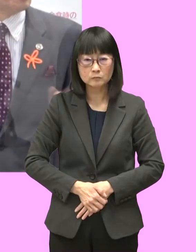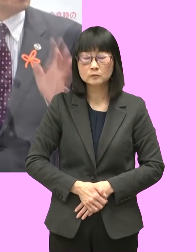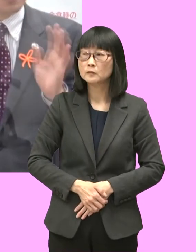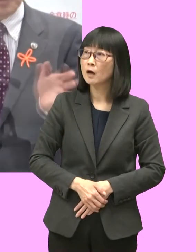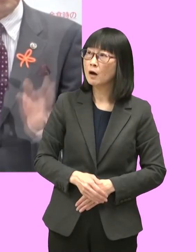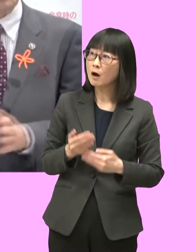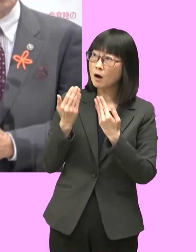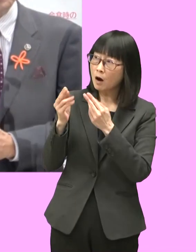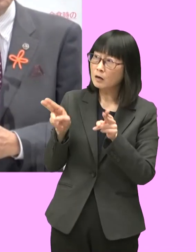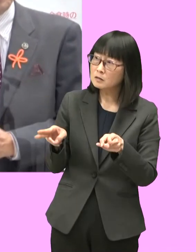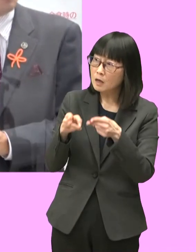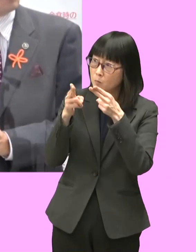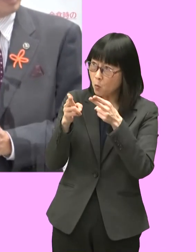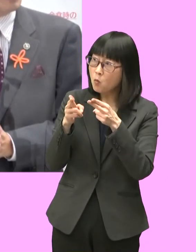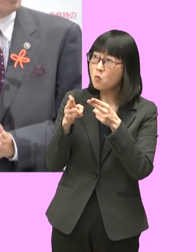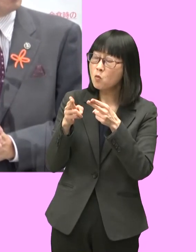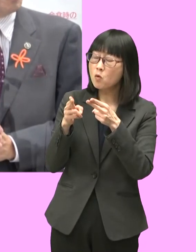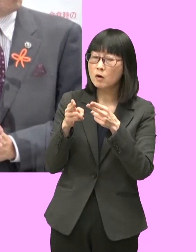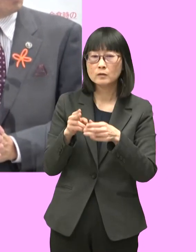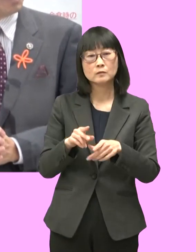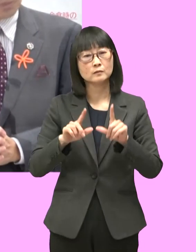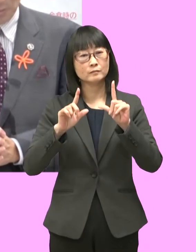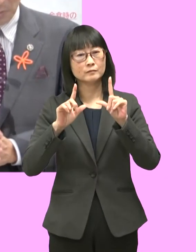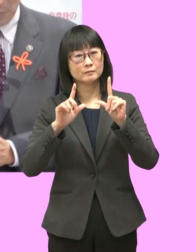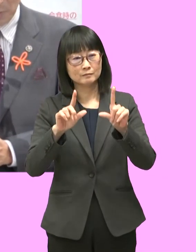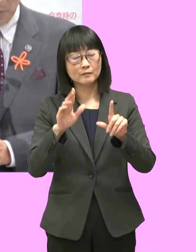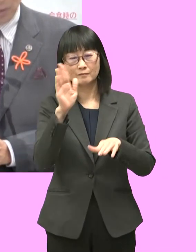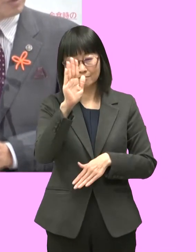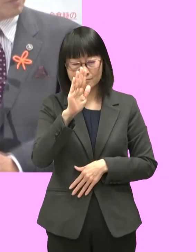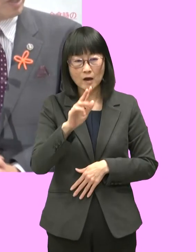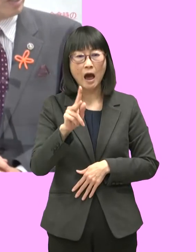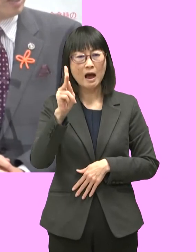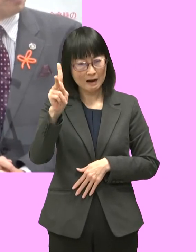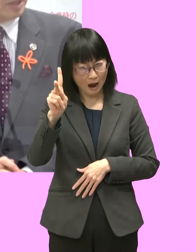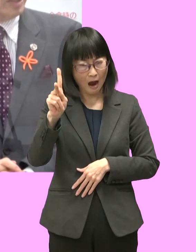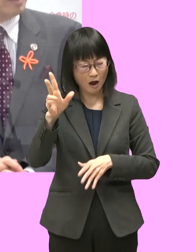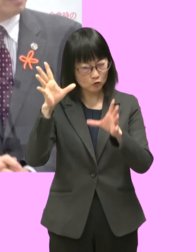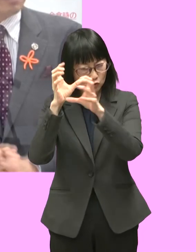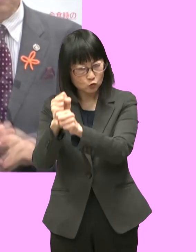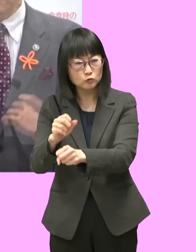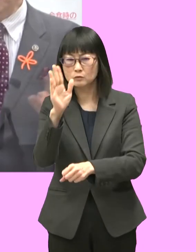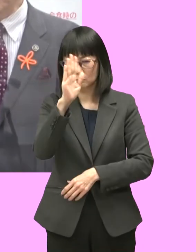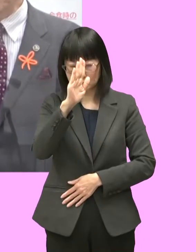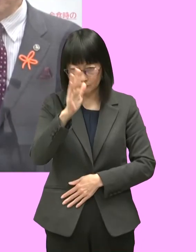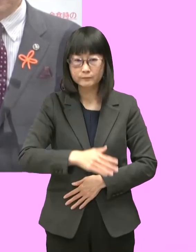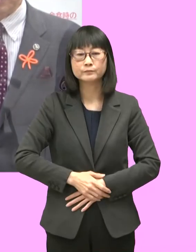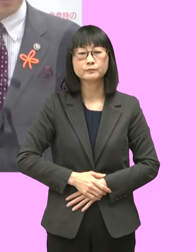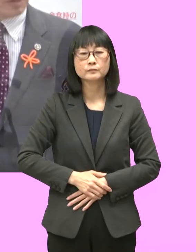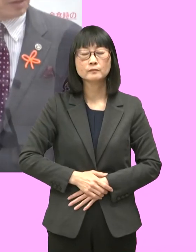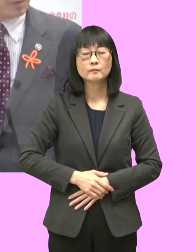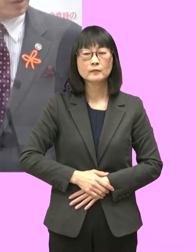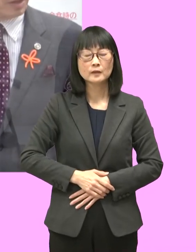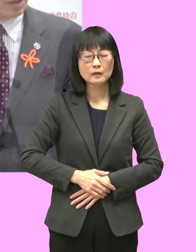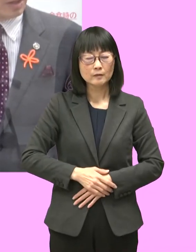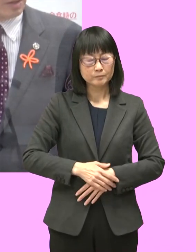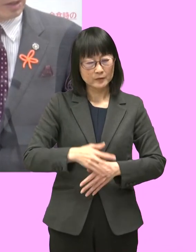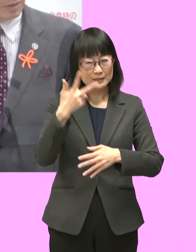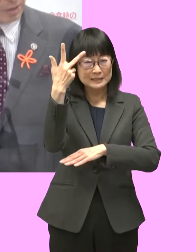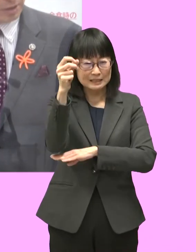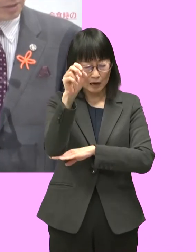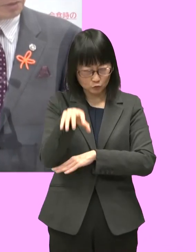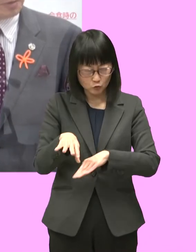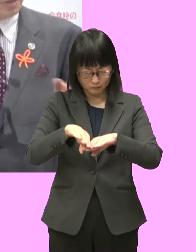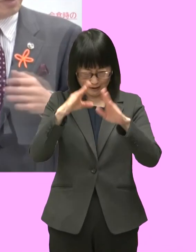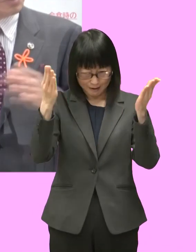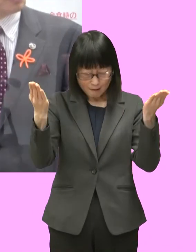ないと、その特定の課はもう逆に業務が回らないので、やっぱり先ほどお